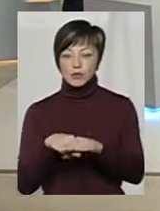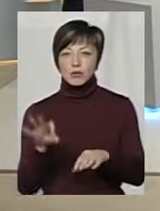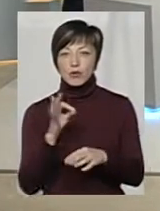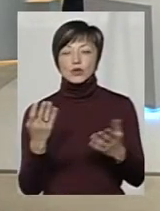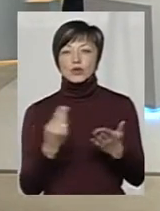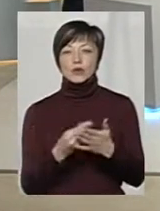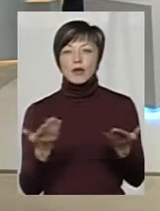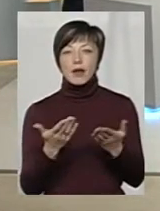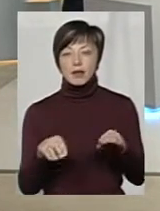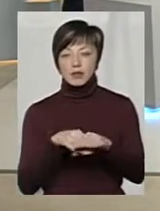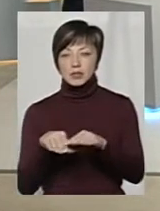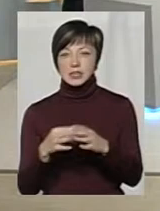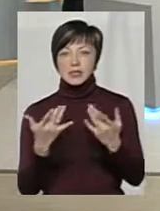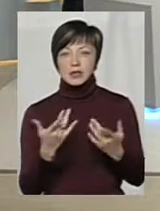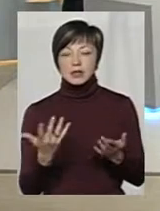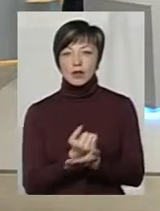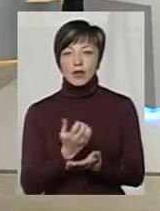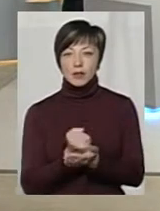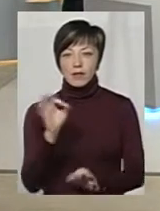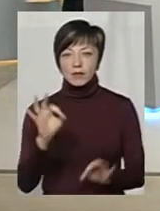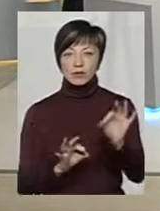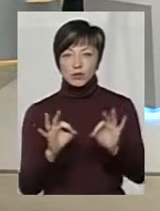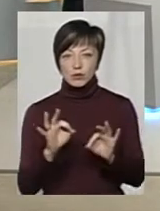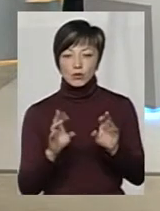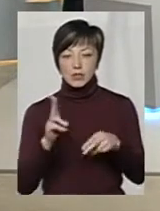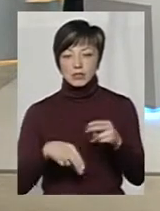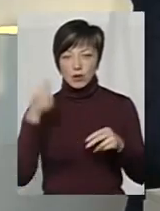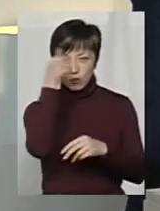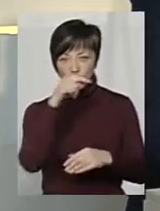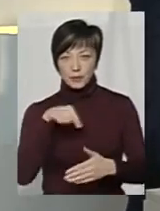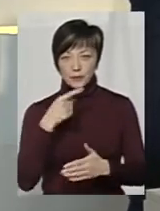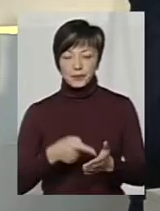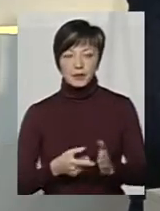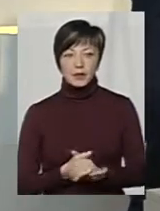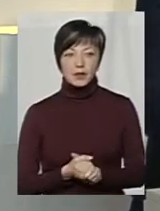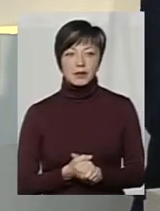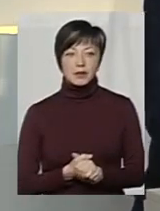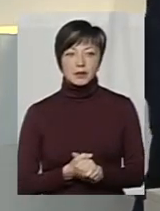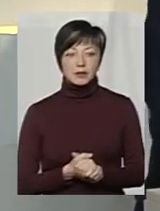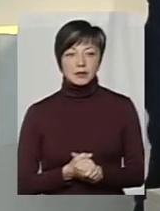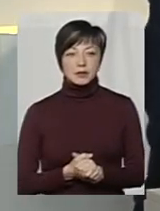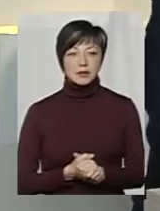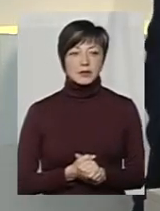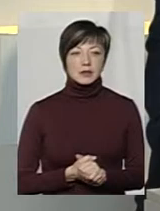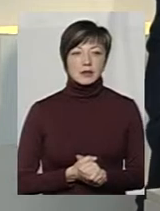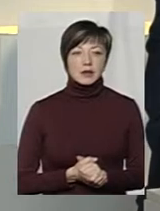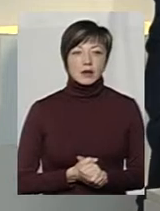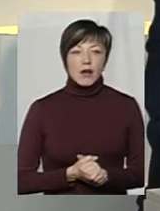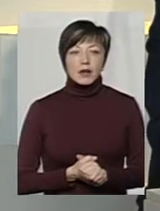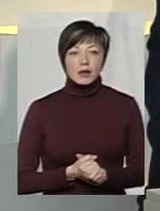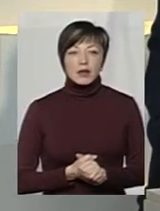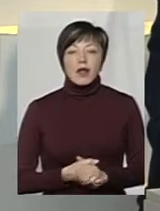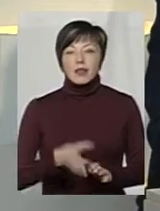суми розміщення йдеться і скільки бюджет заробить на відсотках до кінця цього року? Ну, ви знаєте, класична наука